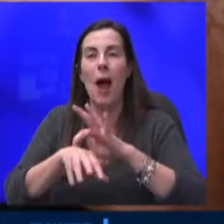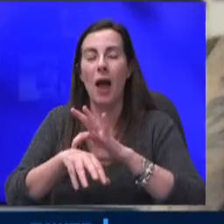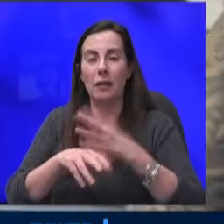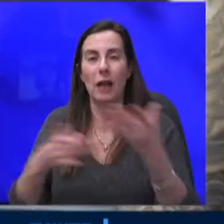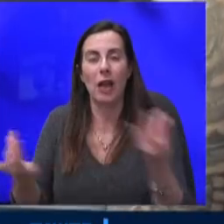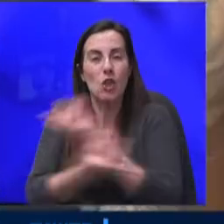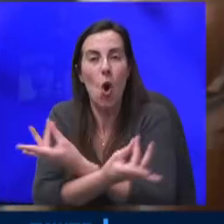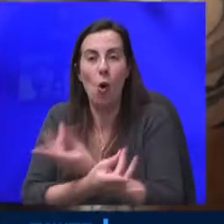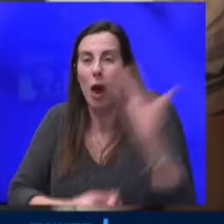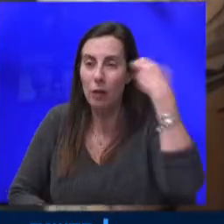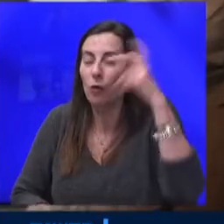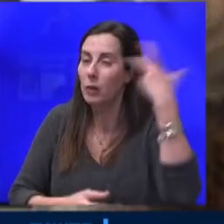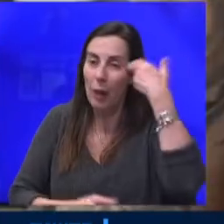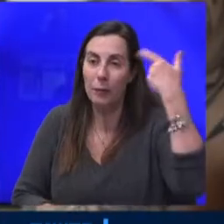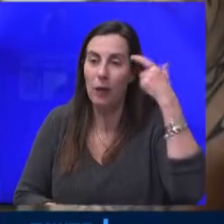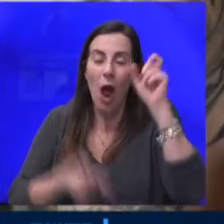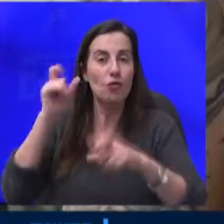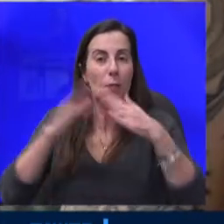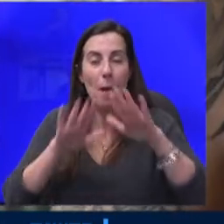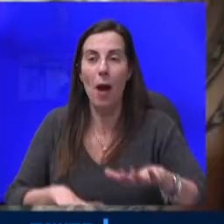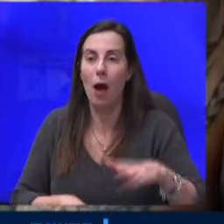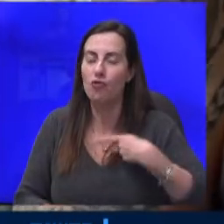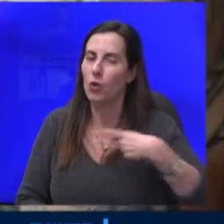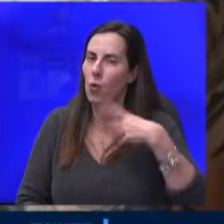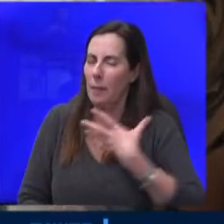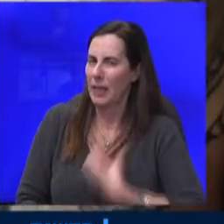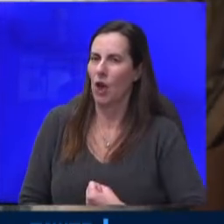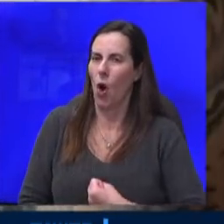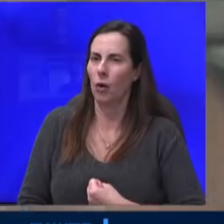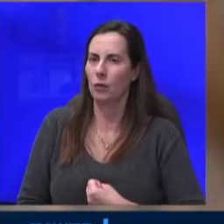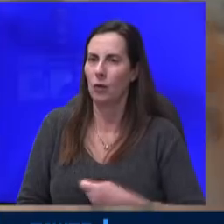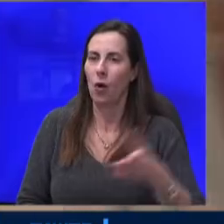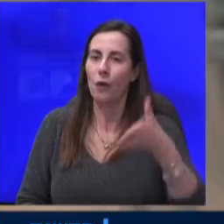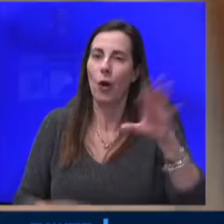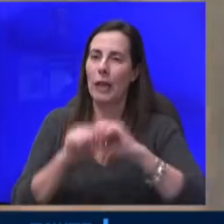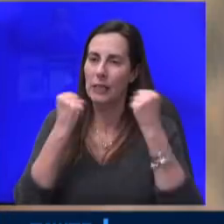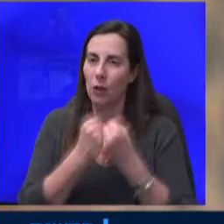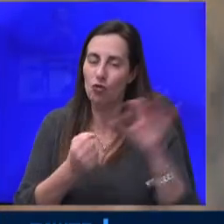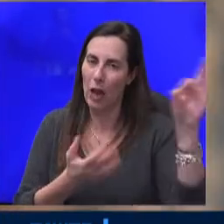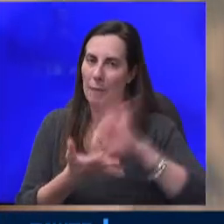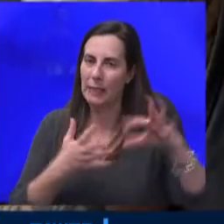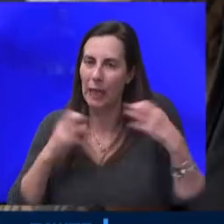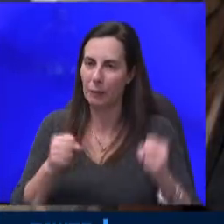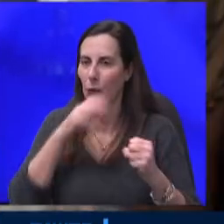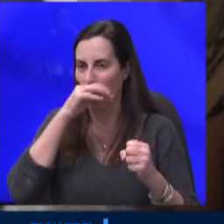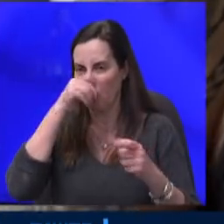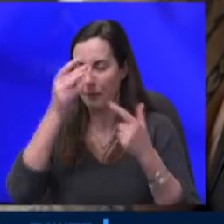התאבד. יושבים בבית, משנו בדיכאון. הוא הולך כבר לסדנאות, באמת, של משרד הביטחון, של חרדות, של